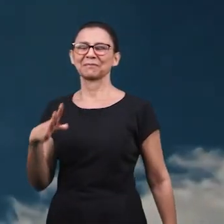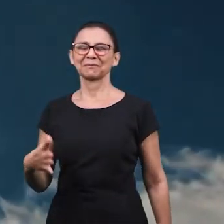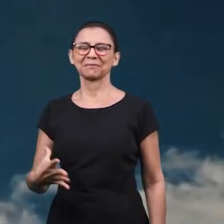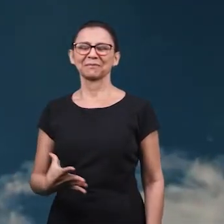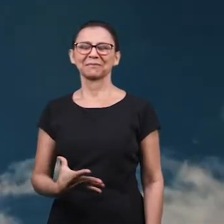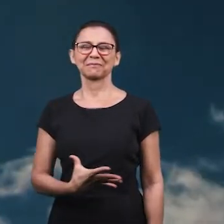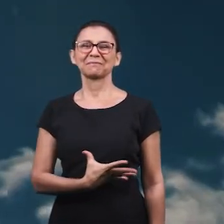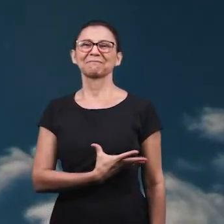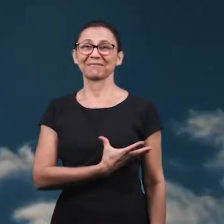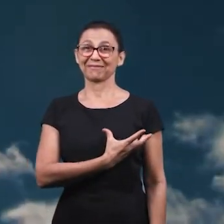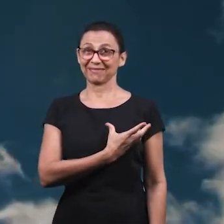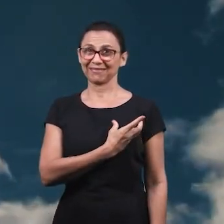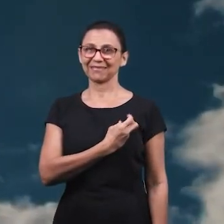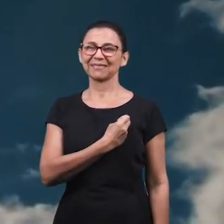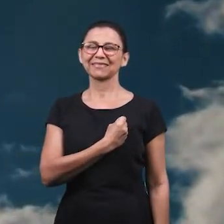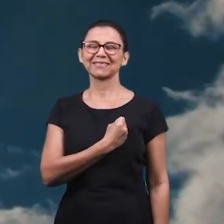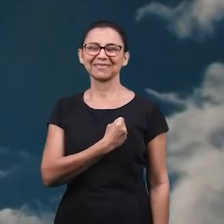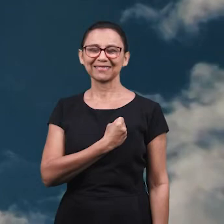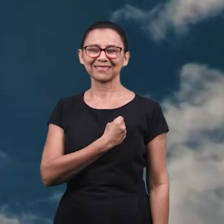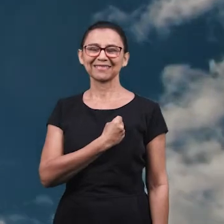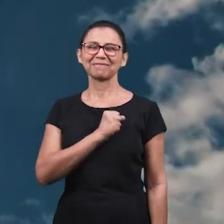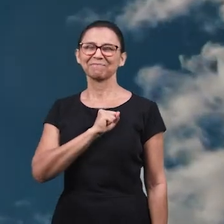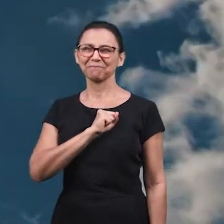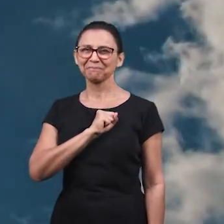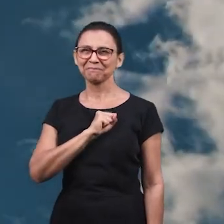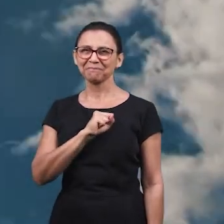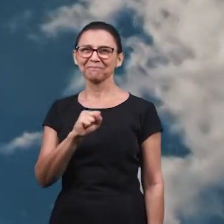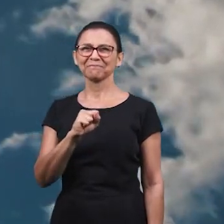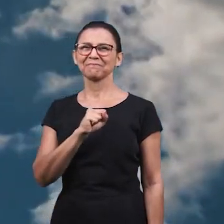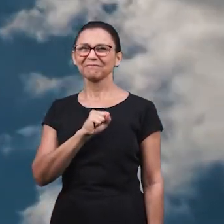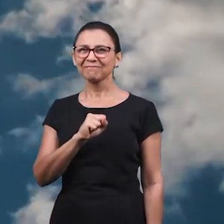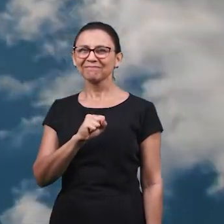Мы увидим нашего Искупителя.